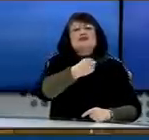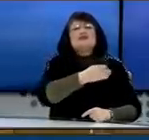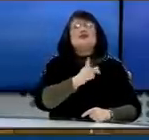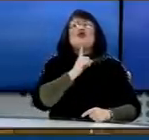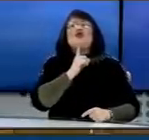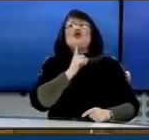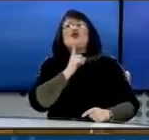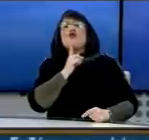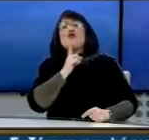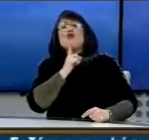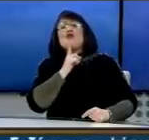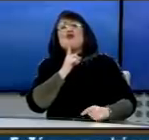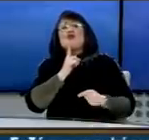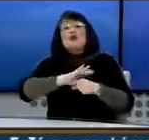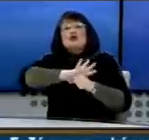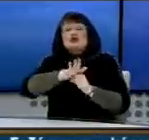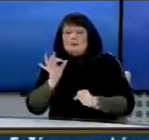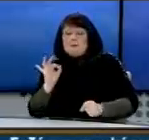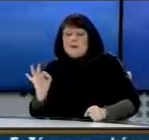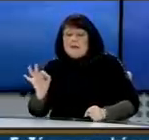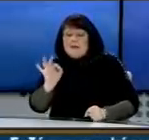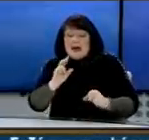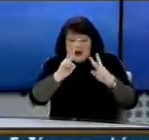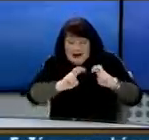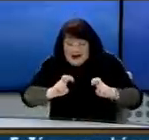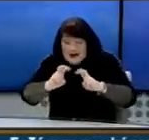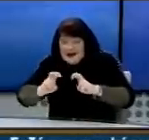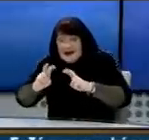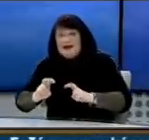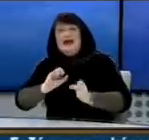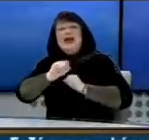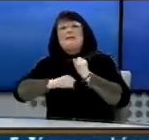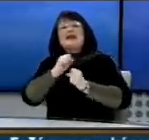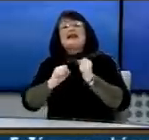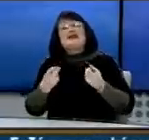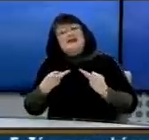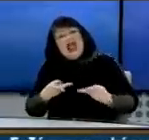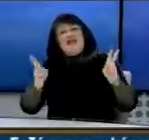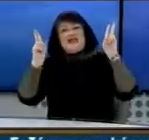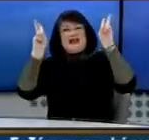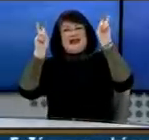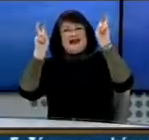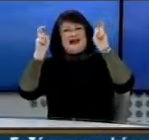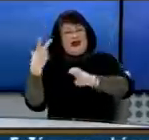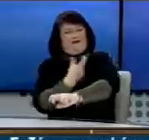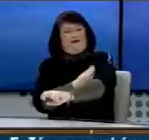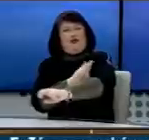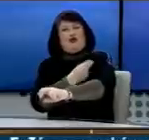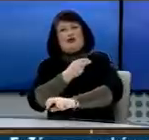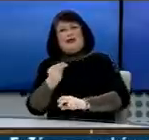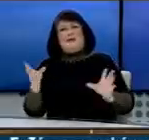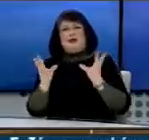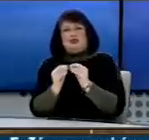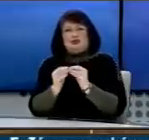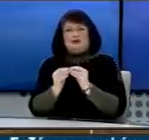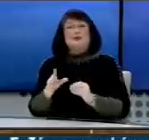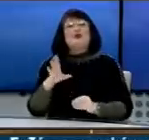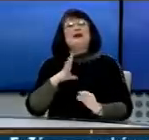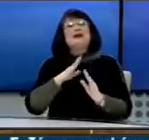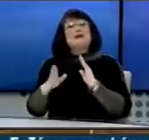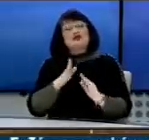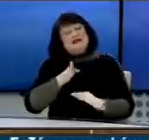όπως η χνηλάτιση των κρουσμάτων COVID, αλλά και η επιχείρηση Ελευθερία για τον εμβολιασμό, που στηρίχθηκε σε μεγάλο βαθμό στα στελέχη της